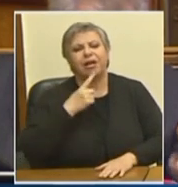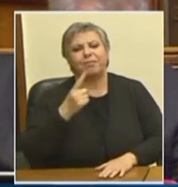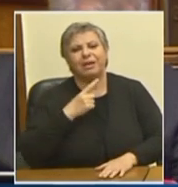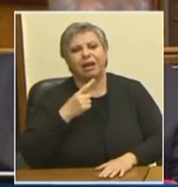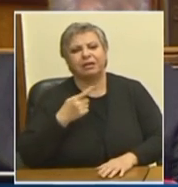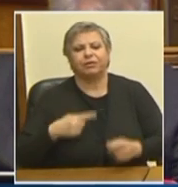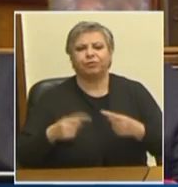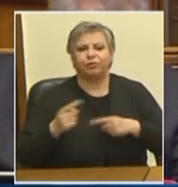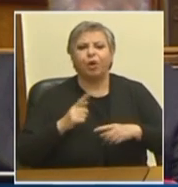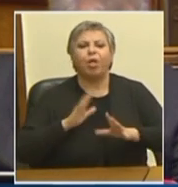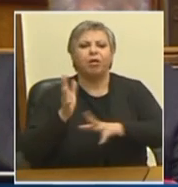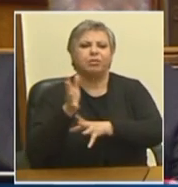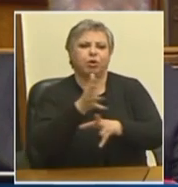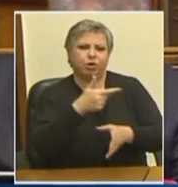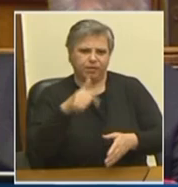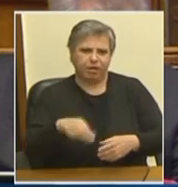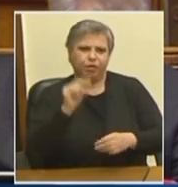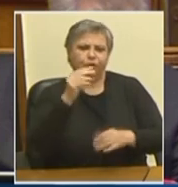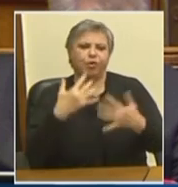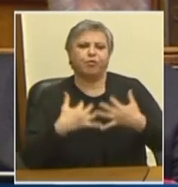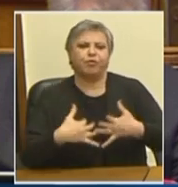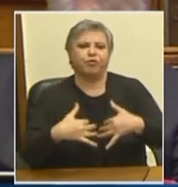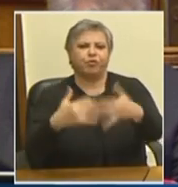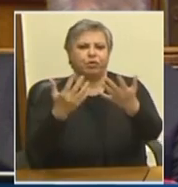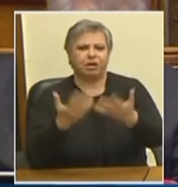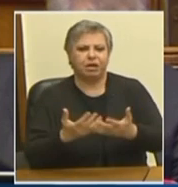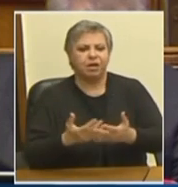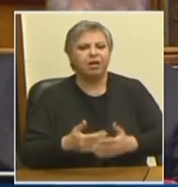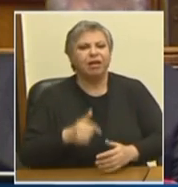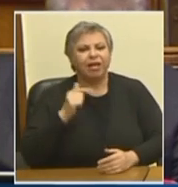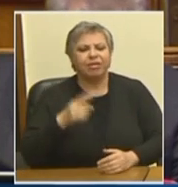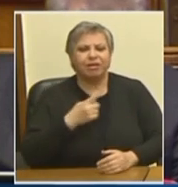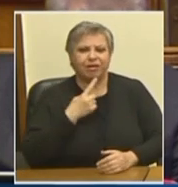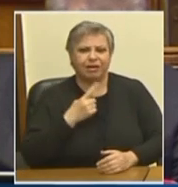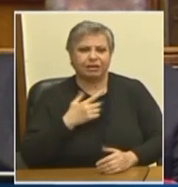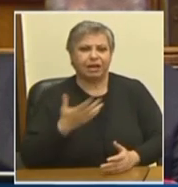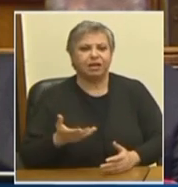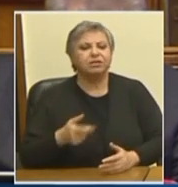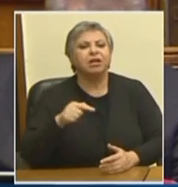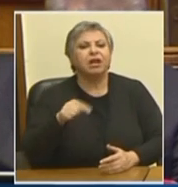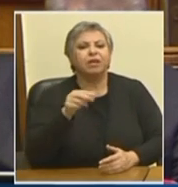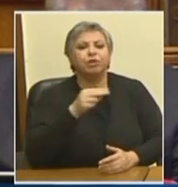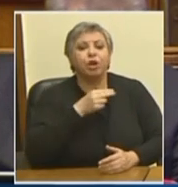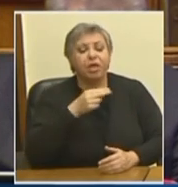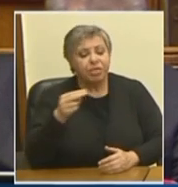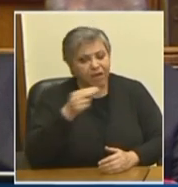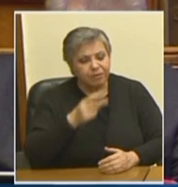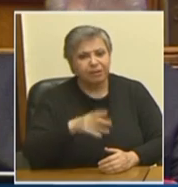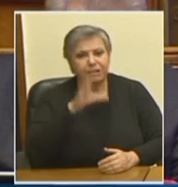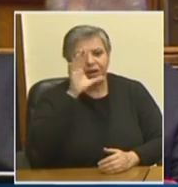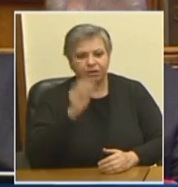μην κοροϊδεύετε το Ελληνικό Κοινοβούλιο, κάποιος σας τράβηξε τα αυτιά, αλλά μην δημαγωγείτε με θέματα που έχουν ένα τόσο ισχυρό